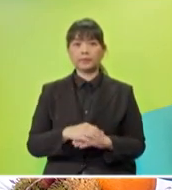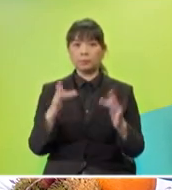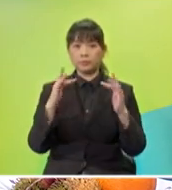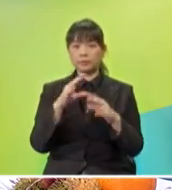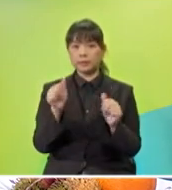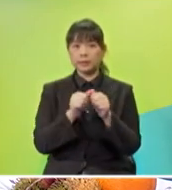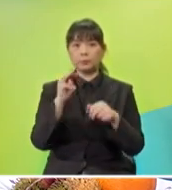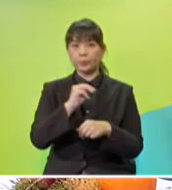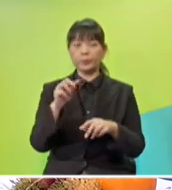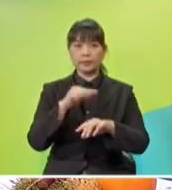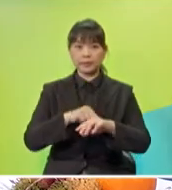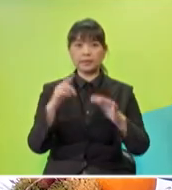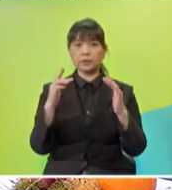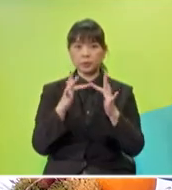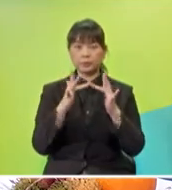semuanya